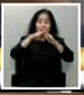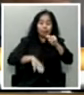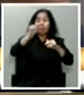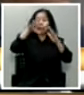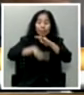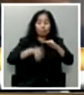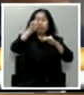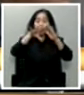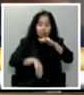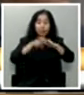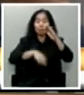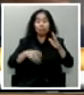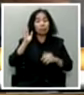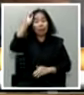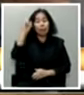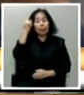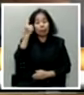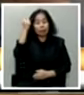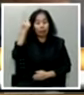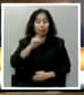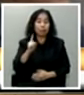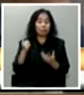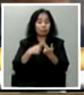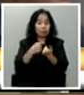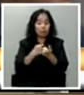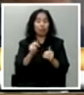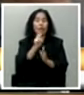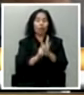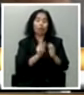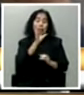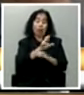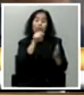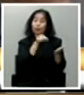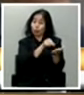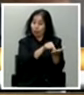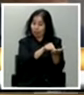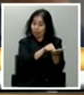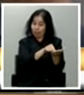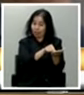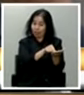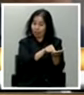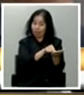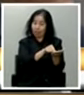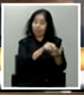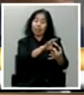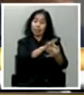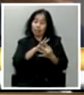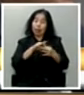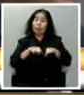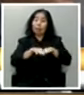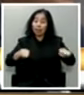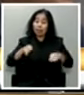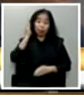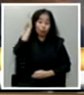อนครับถ้าไม่เกิน25คะแนนการใช้ข้อบังคับข้อนี้มาเพื่อมาเป็นบรรทัดฐานในการ